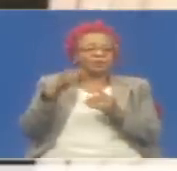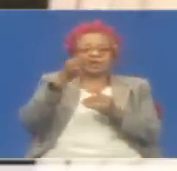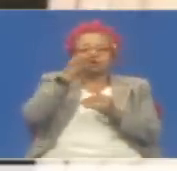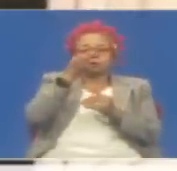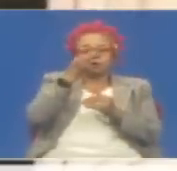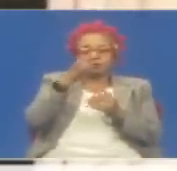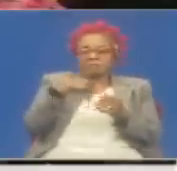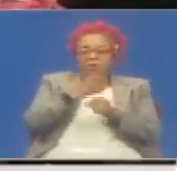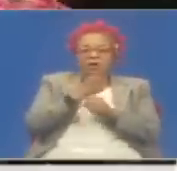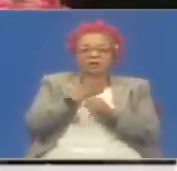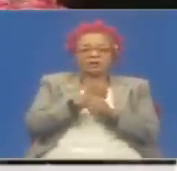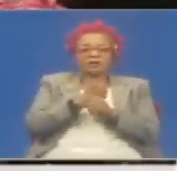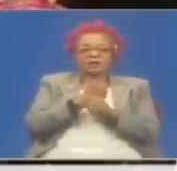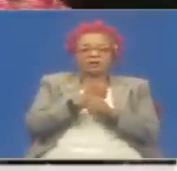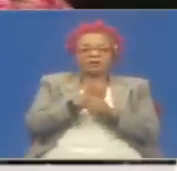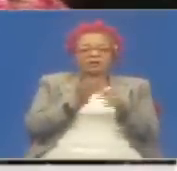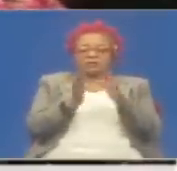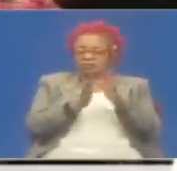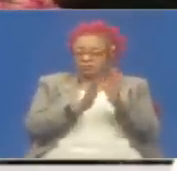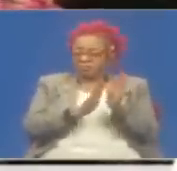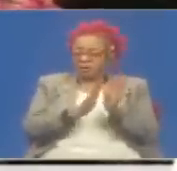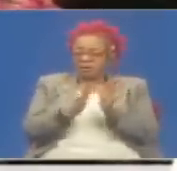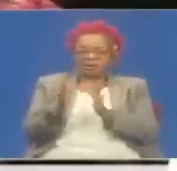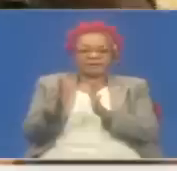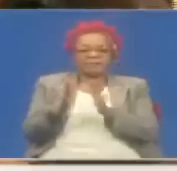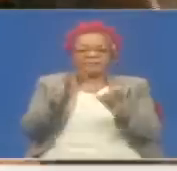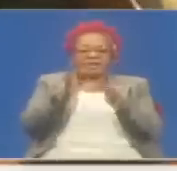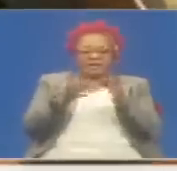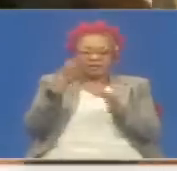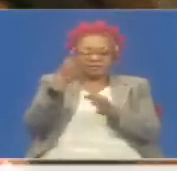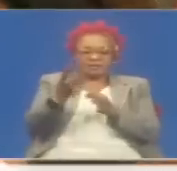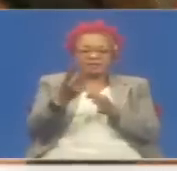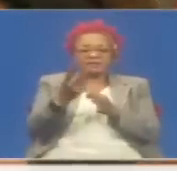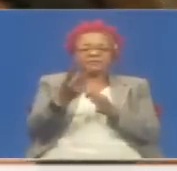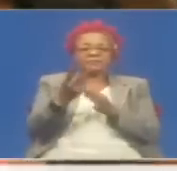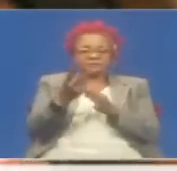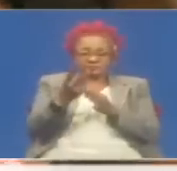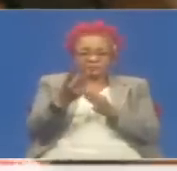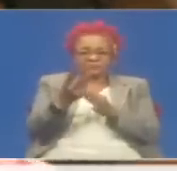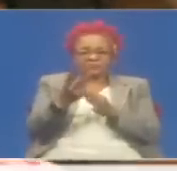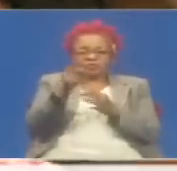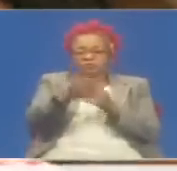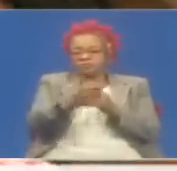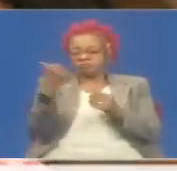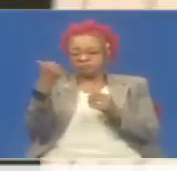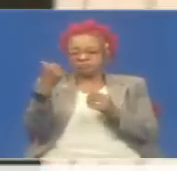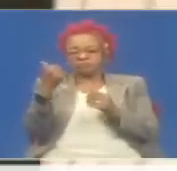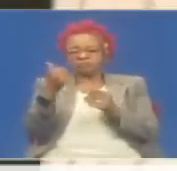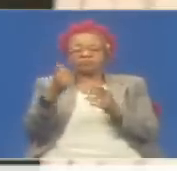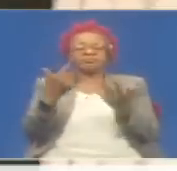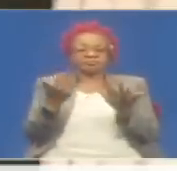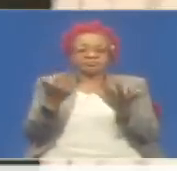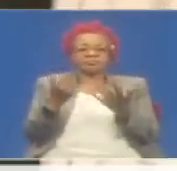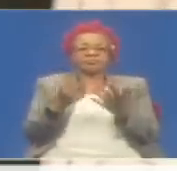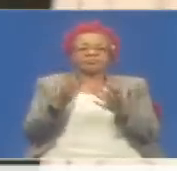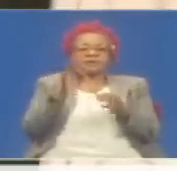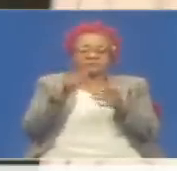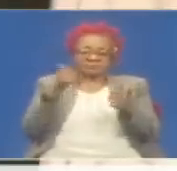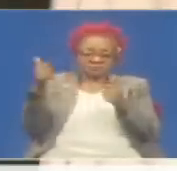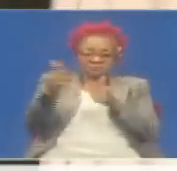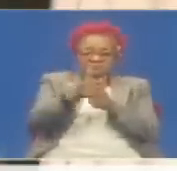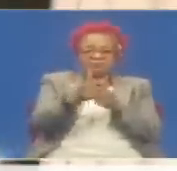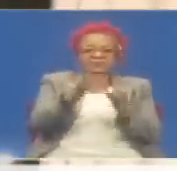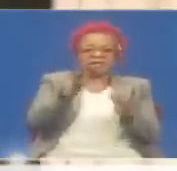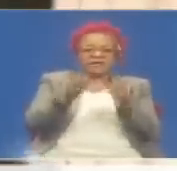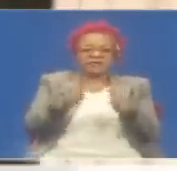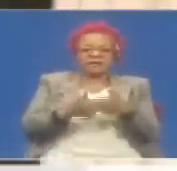hiyo. Ni kupanga hiyo laini. Nikiona wewe ulipanda na kutoa wewe nyuma napeleka wewe mbele. Nikiona wewe huku panda